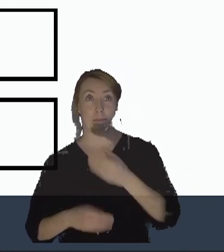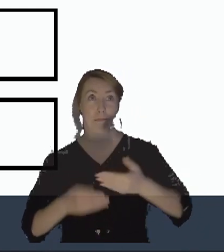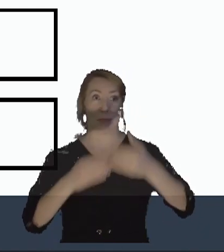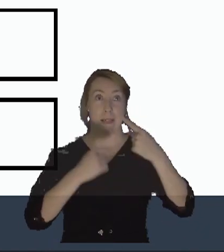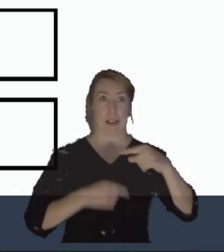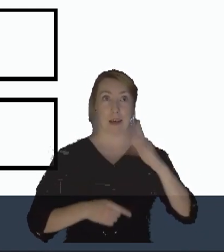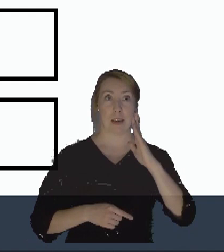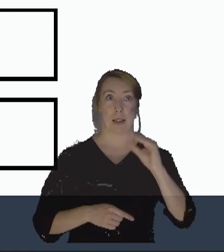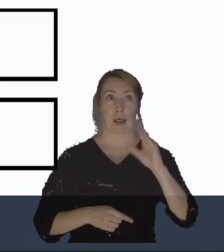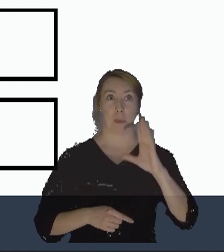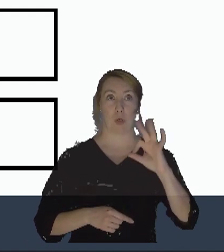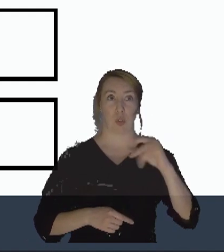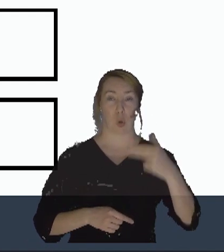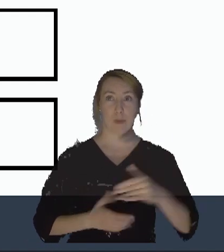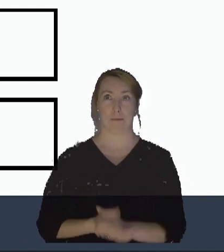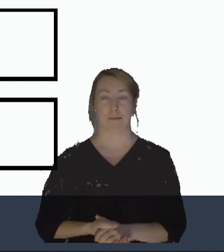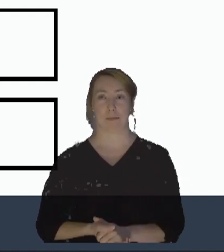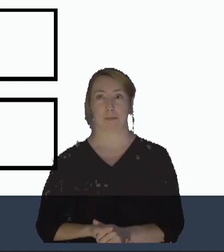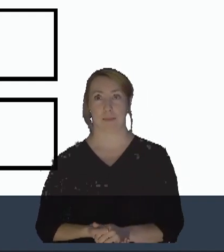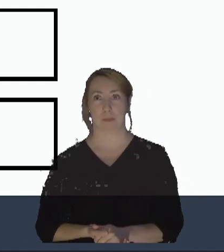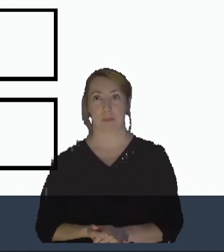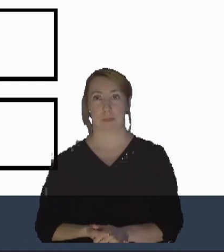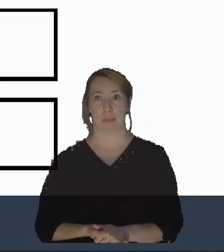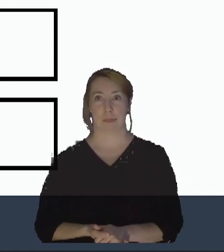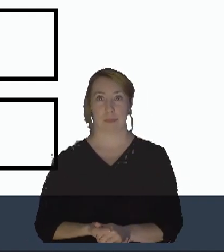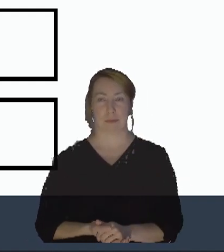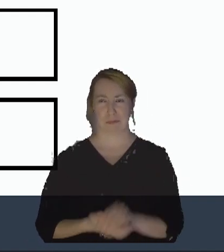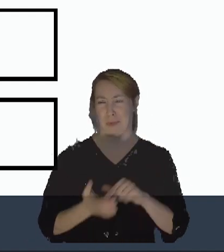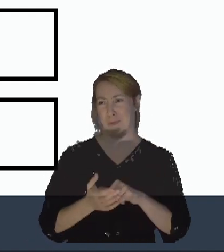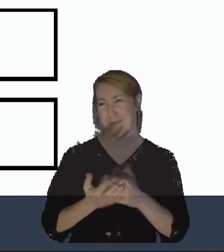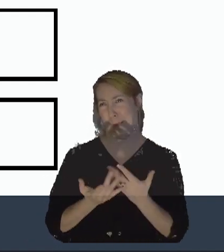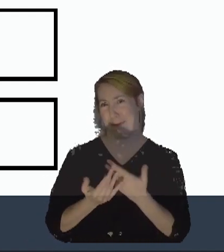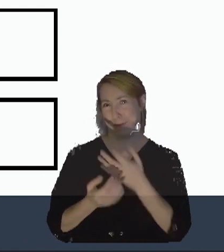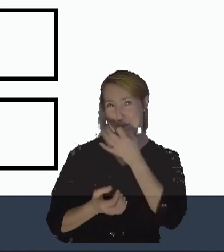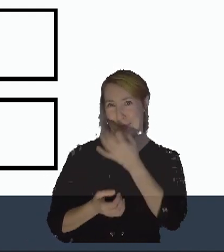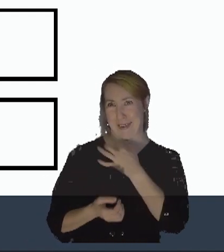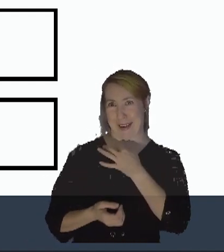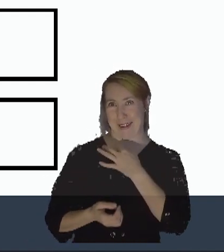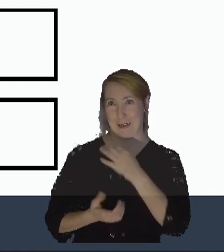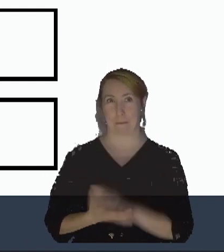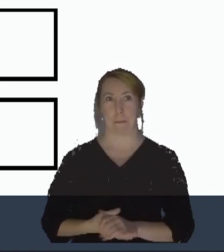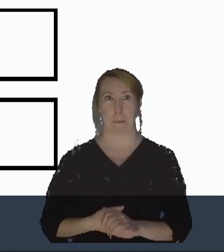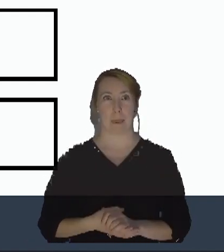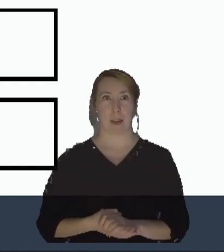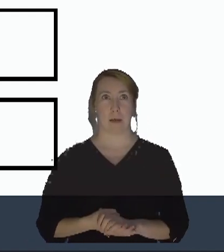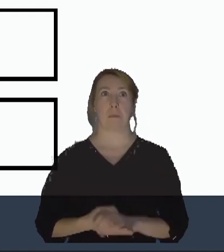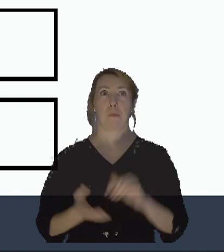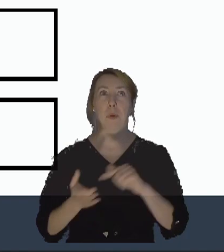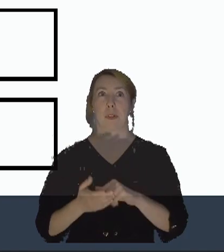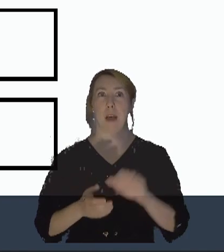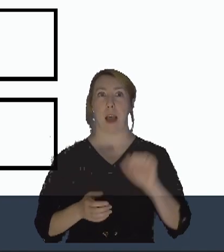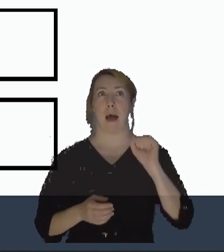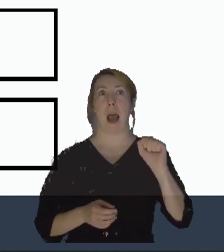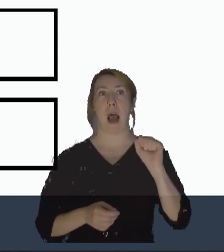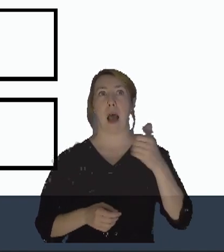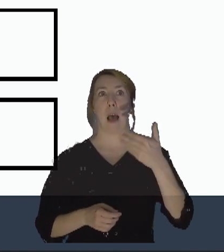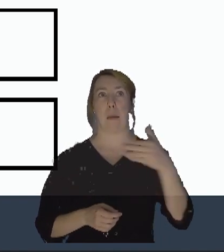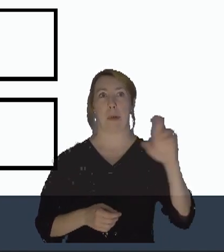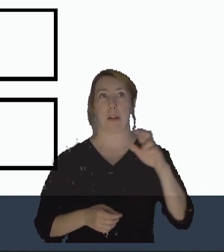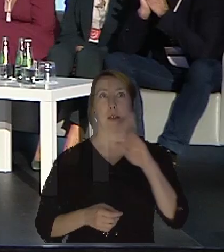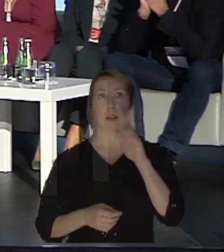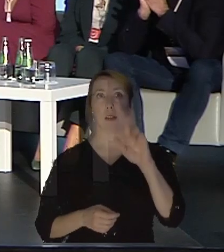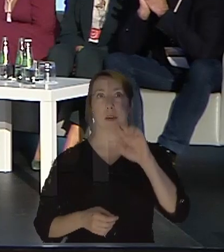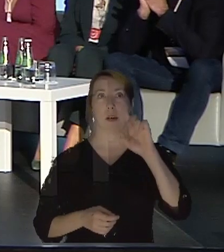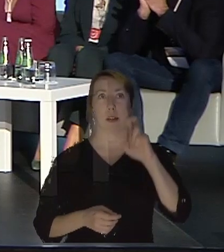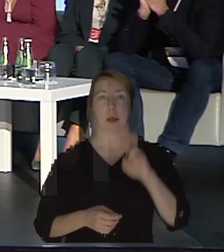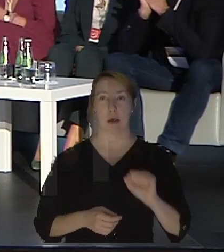Nie ma tutaj Makłowicza. To jest oczywiście bardzo proste pytanie. Tak. To jest Mister Krycha. To jest Mister Krycha, tak sądzicie. Oczywiście.